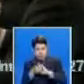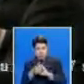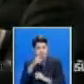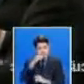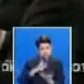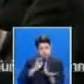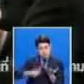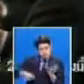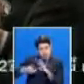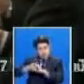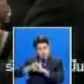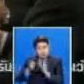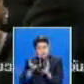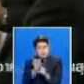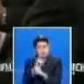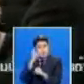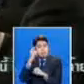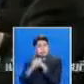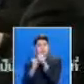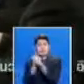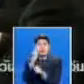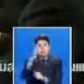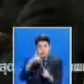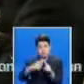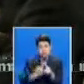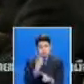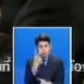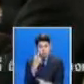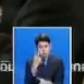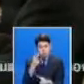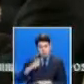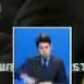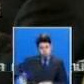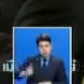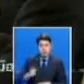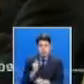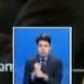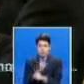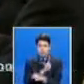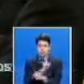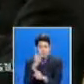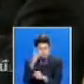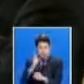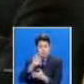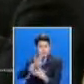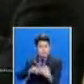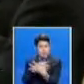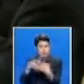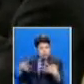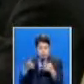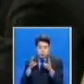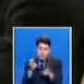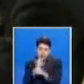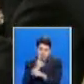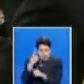านโดยเฉพาะในส่วนกัมพูชาซึ่งปีหน้ากุมภาพันธ์กัมพูชาเองจะต้องส่งในเรื่องของแผนการใช้พื้น